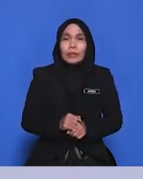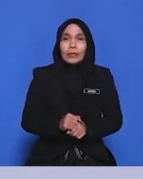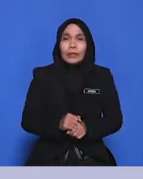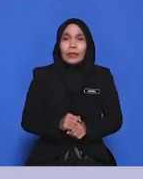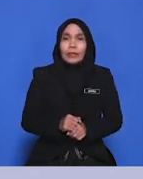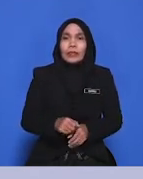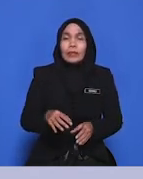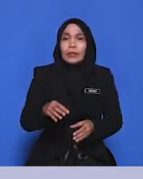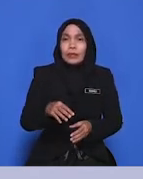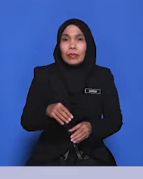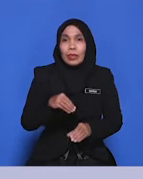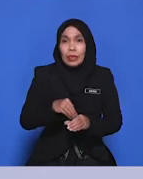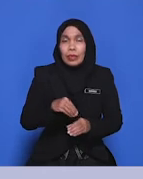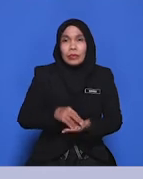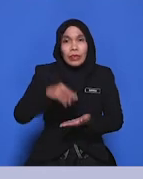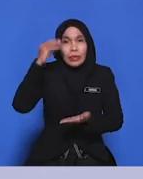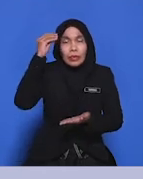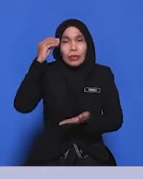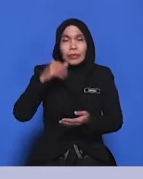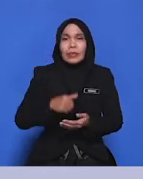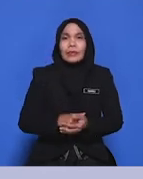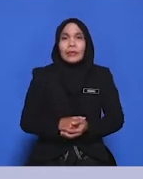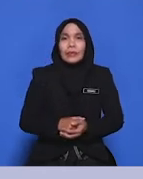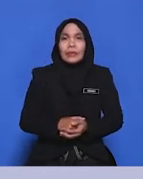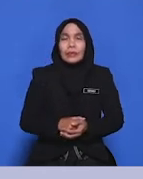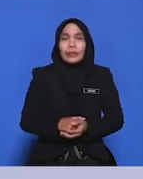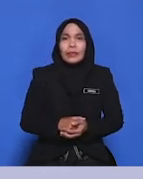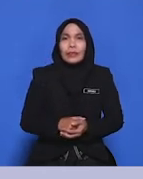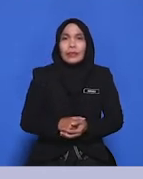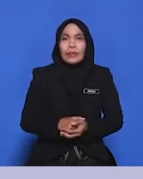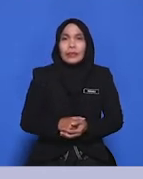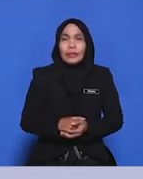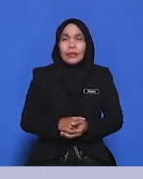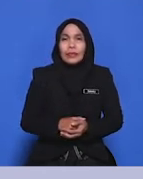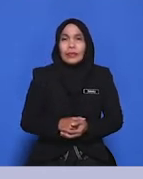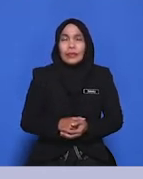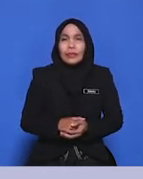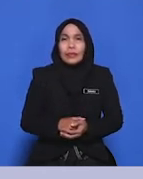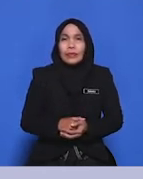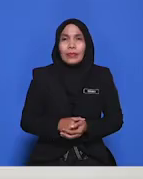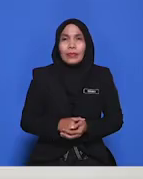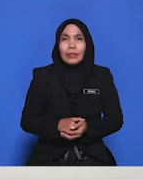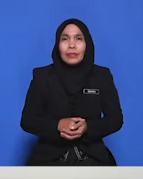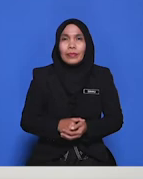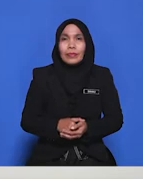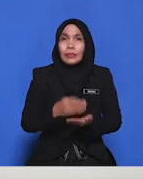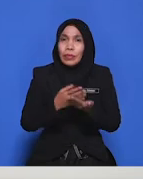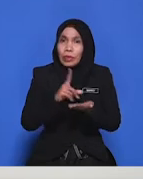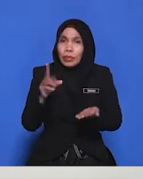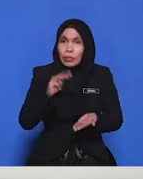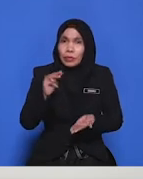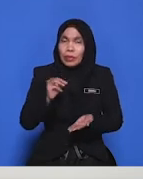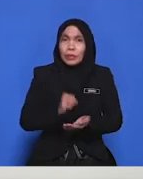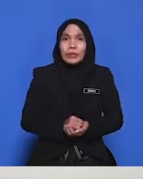pencapaian akademik ke arah yang lebih baik. Barulah dunia dikuasai, akhirat di hati. Baiklah